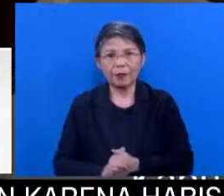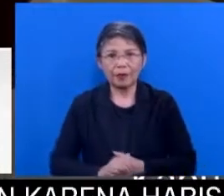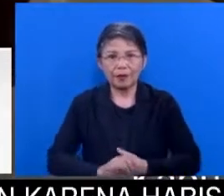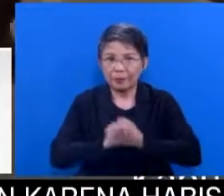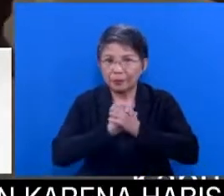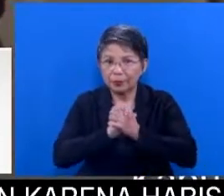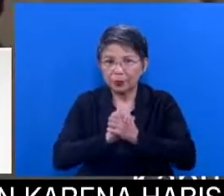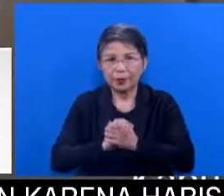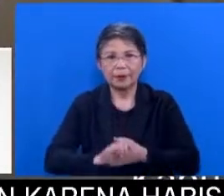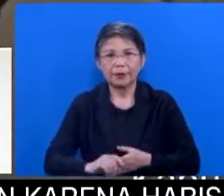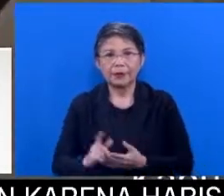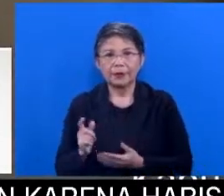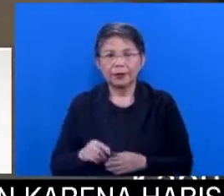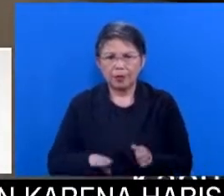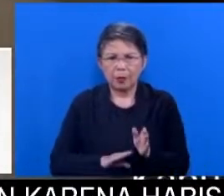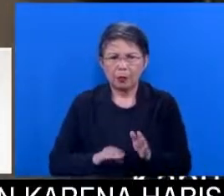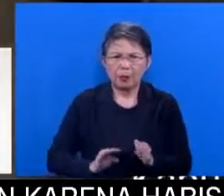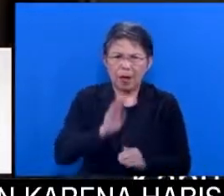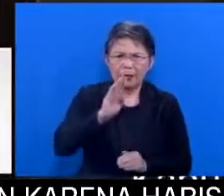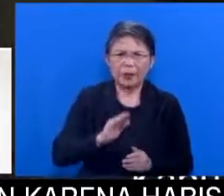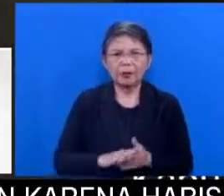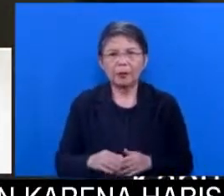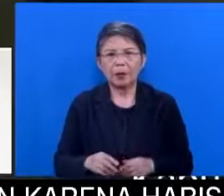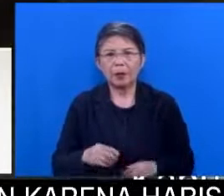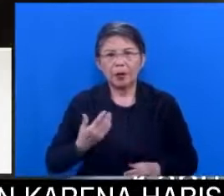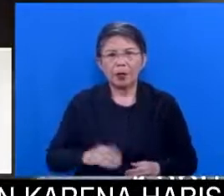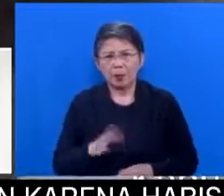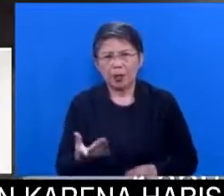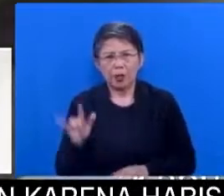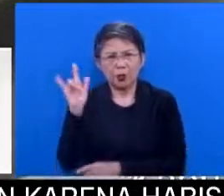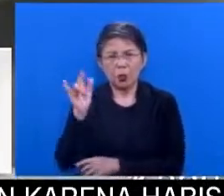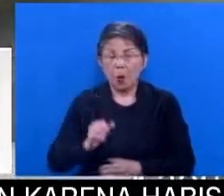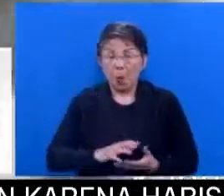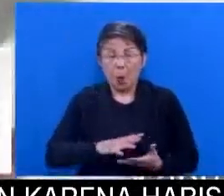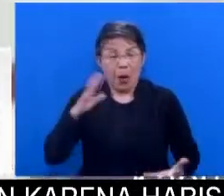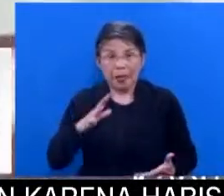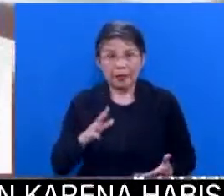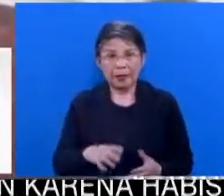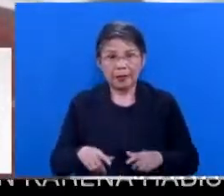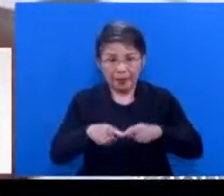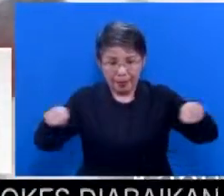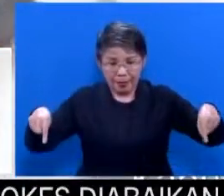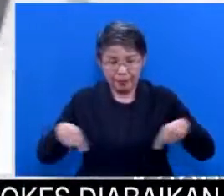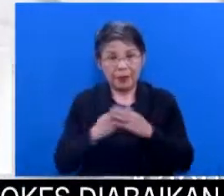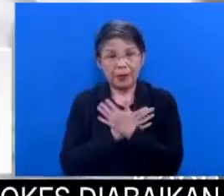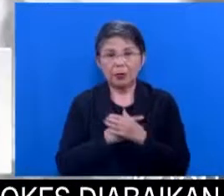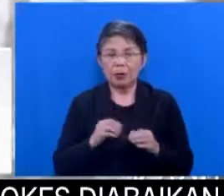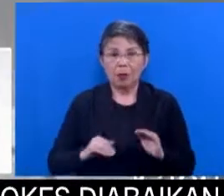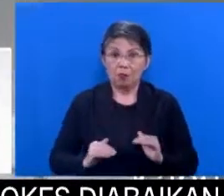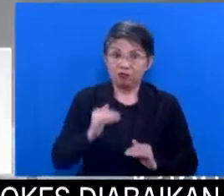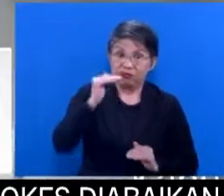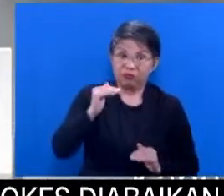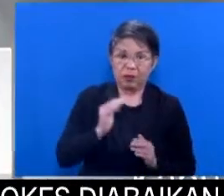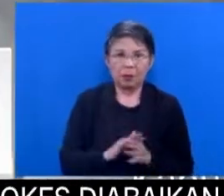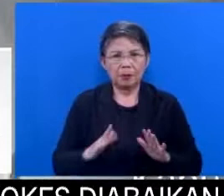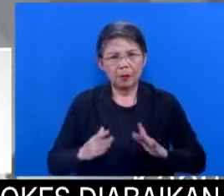Penularan COVID-19 yang meningkat drastis diperparah dengan tingginya angka kematian di Yogyakarta, membuat kebutuhan peti mati turut meningkat. Sejumlah